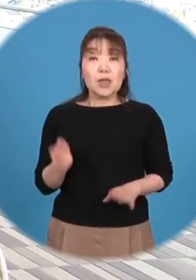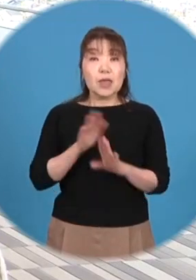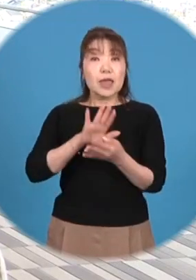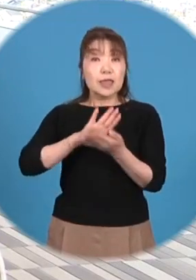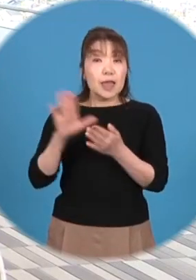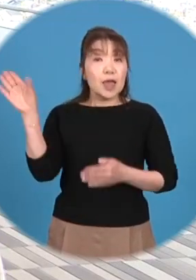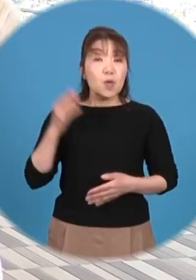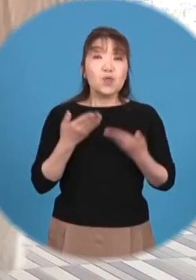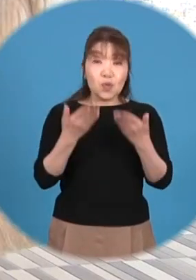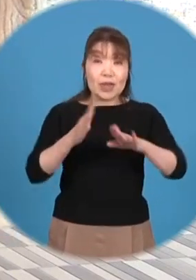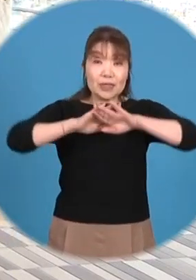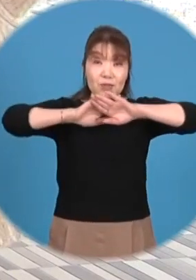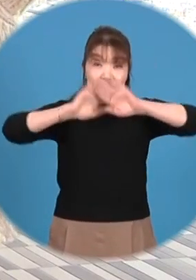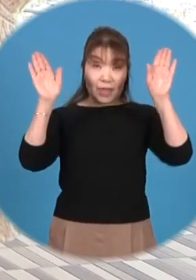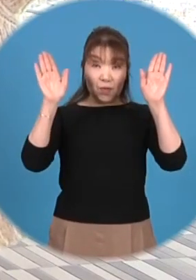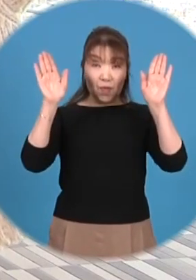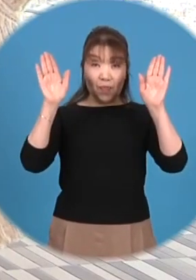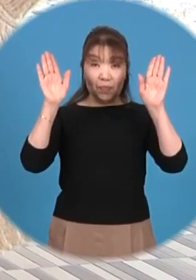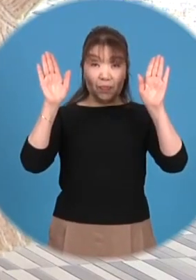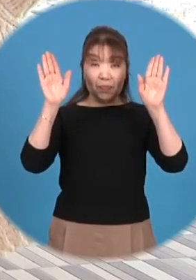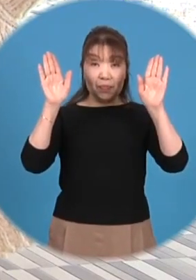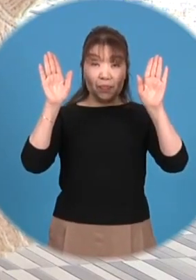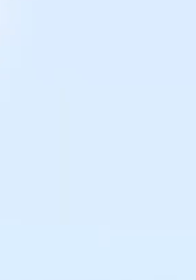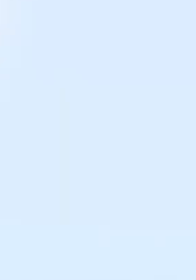岐阜県政ホットラインスタート。